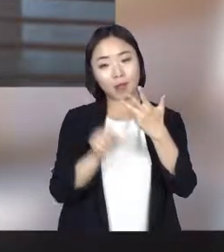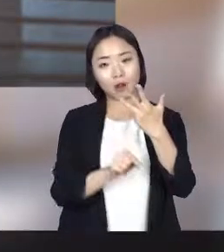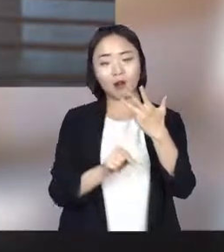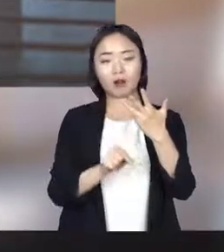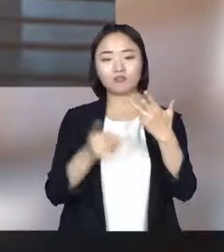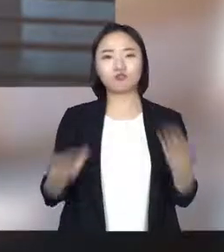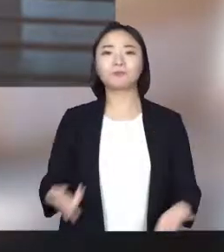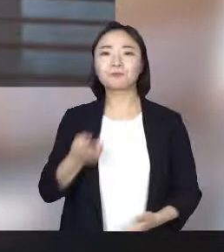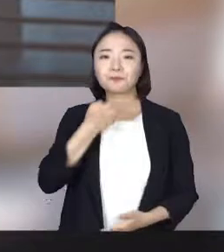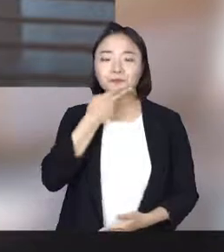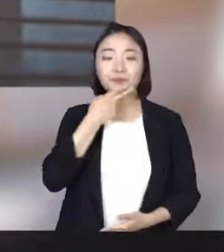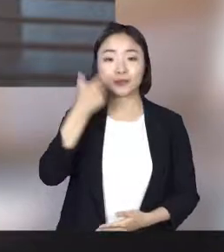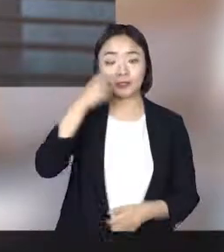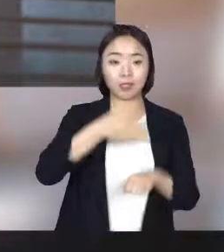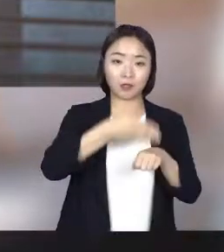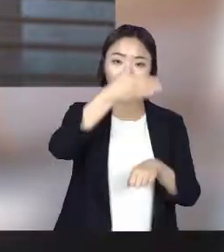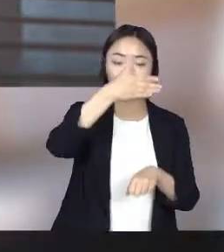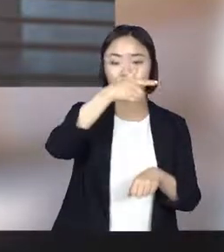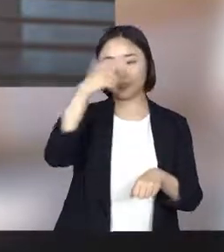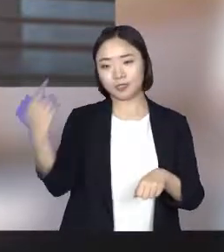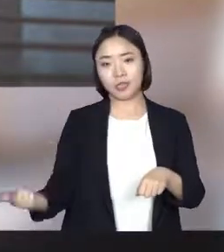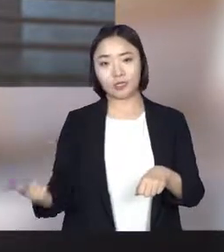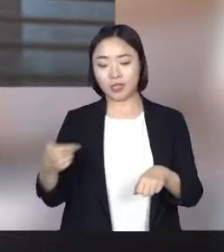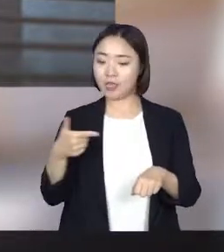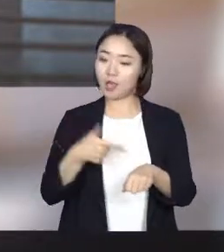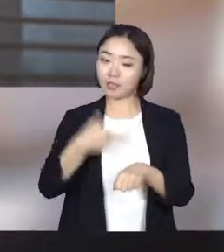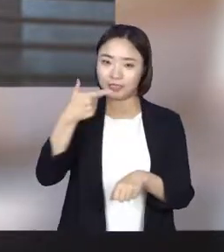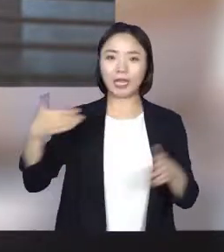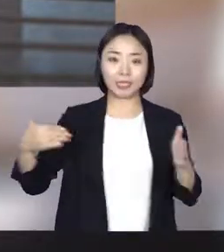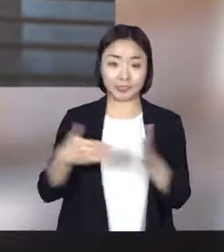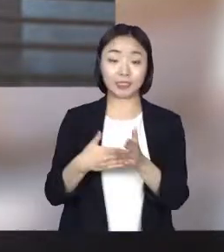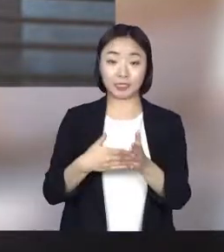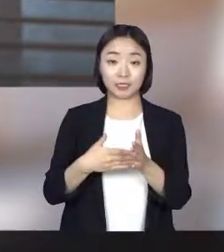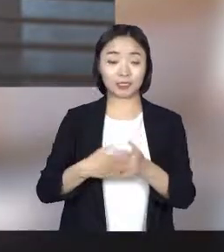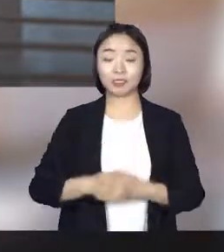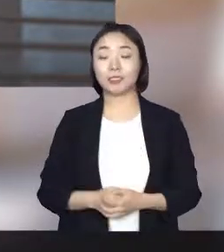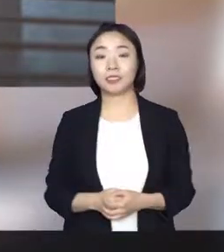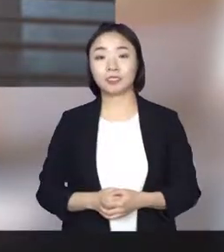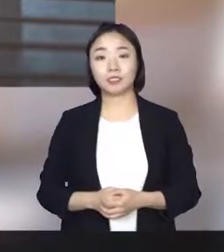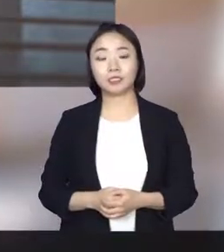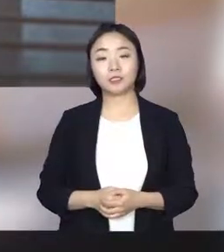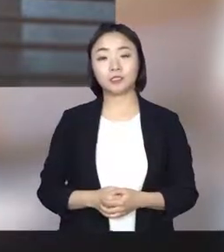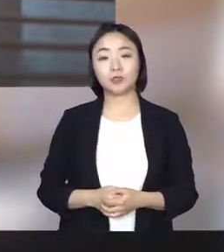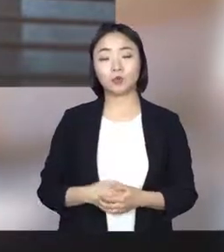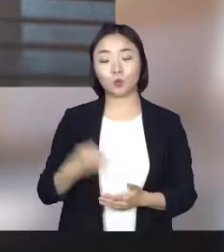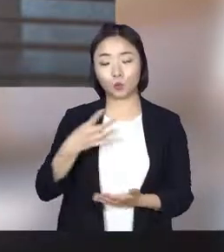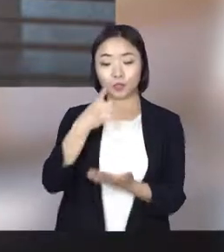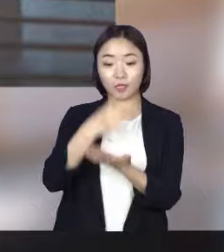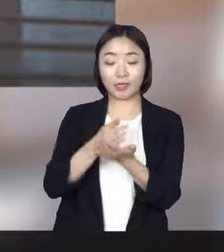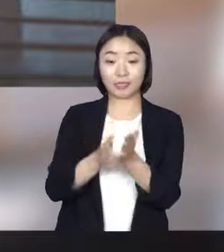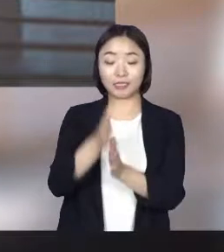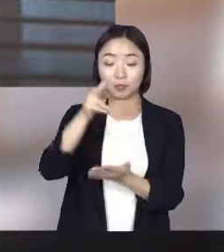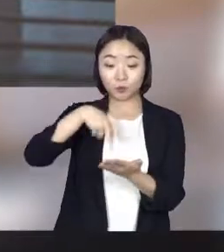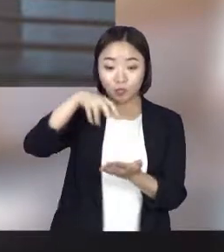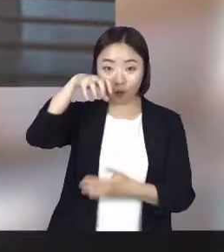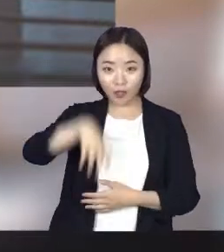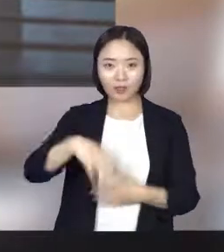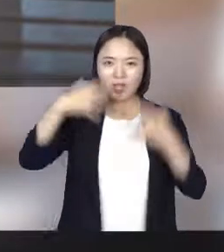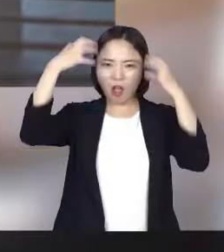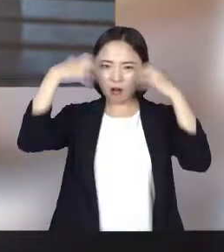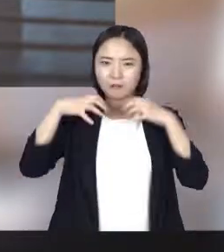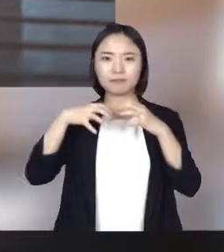8월 도서관 휴관일 없이 오전 9시부터 오후 6시까지 정상 운영하고, 이 밖에도 천안시